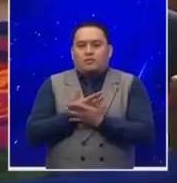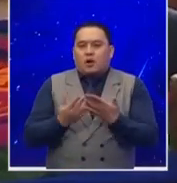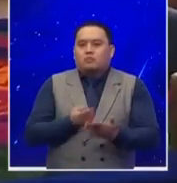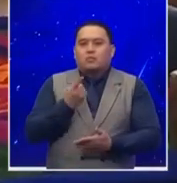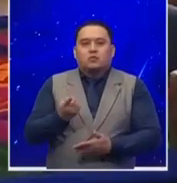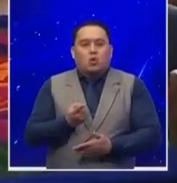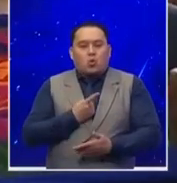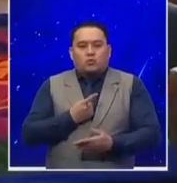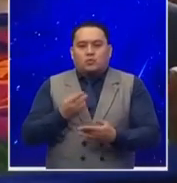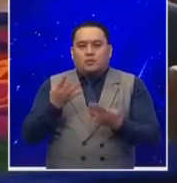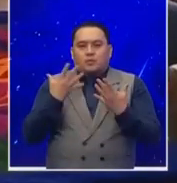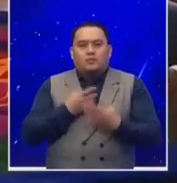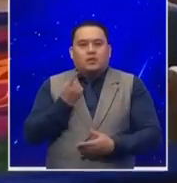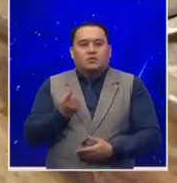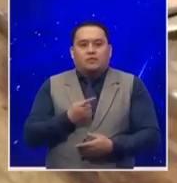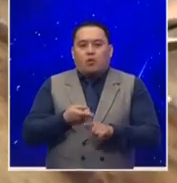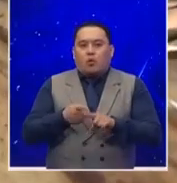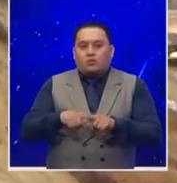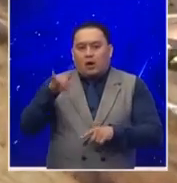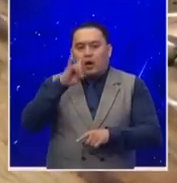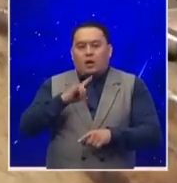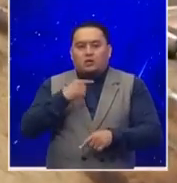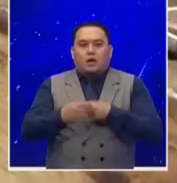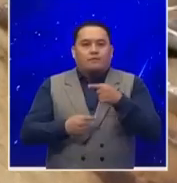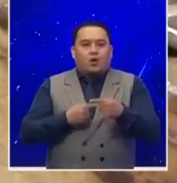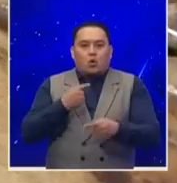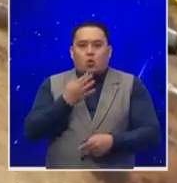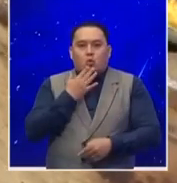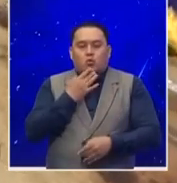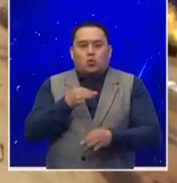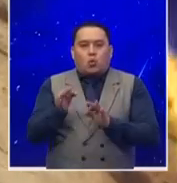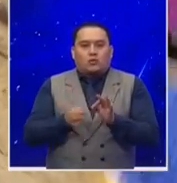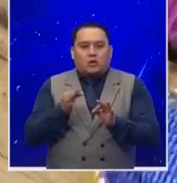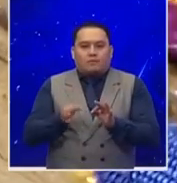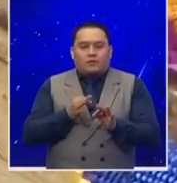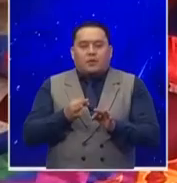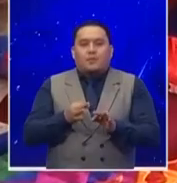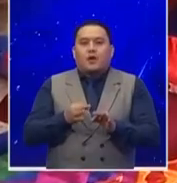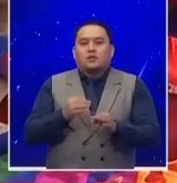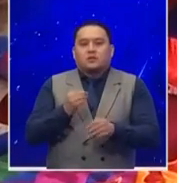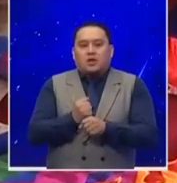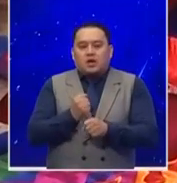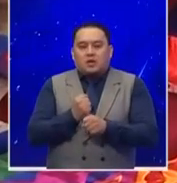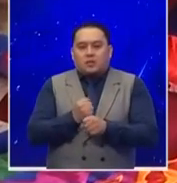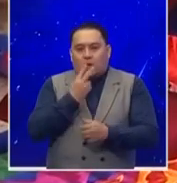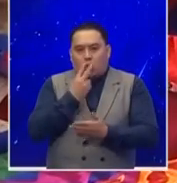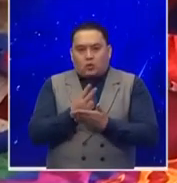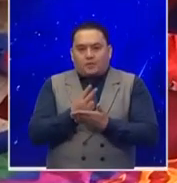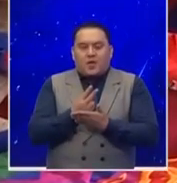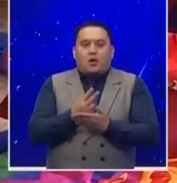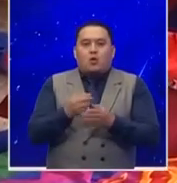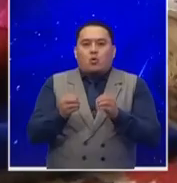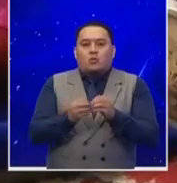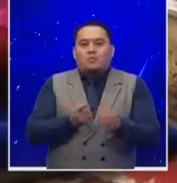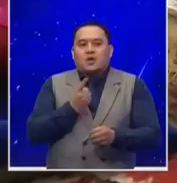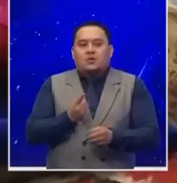әр дүниесі көзің жауын алады. Кейіпкеріміз қазақы дәстүрден таңбай, ұлтты ою өрнегімізді кестелей отырып, тегетін де байқадық. Әжей он